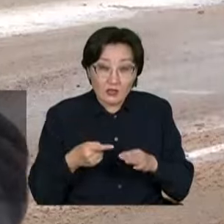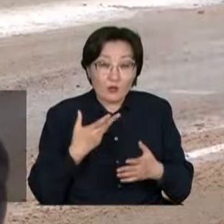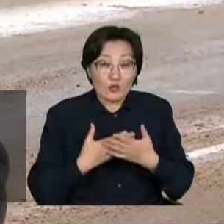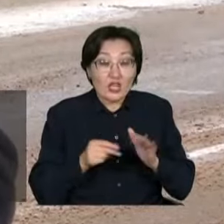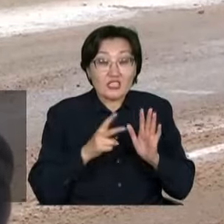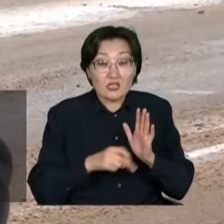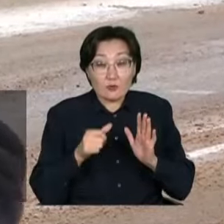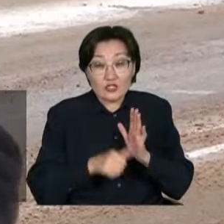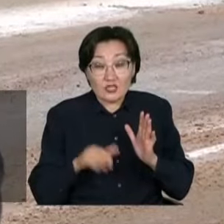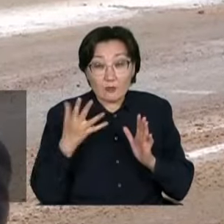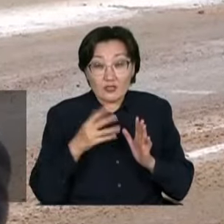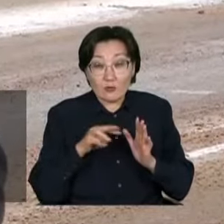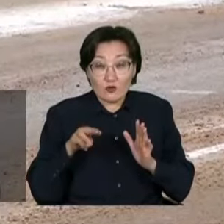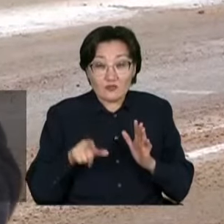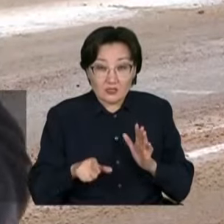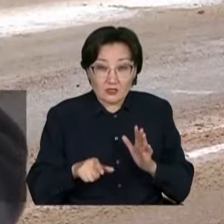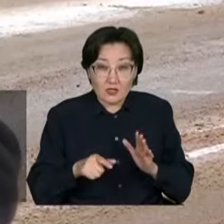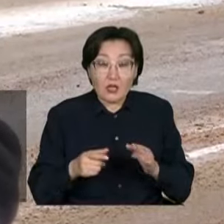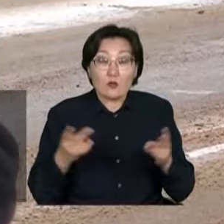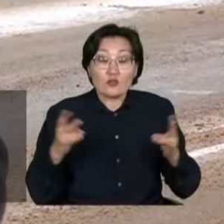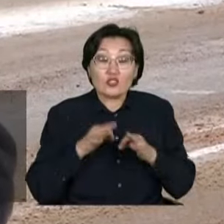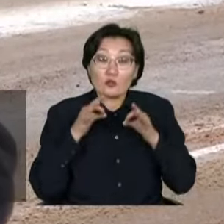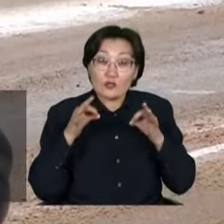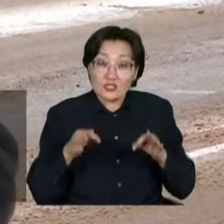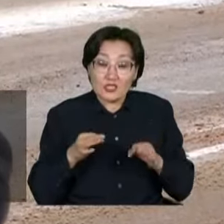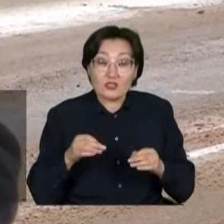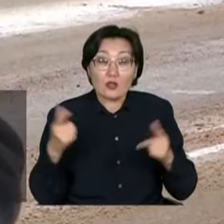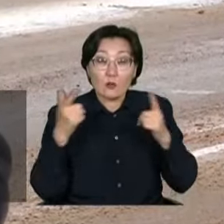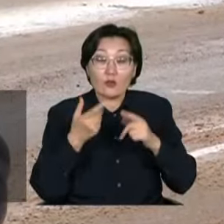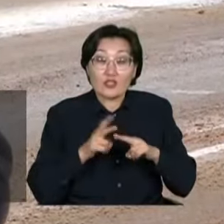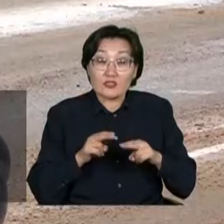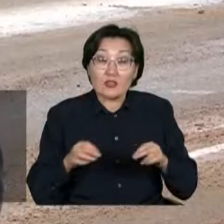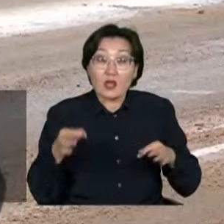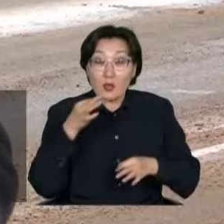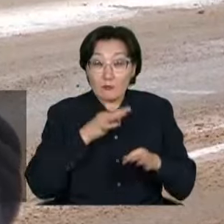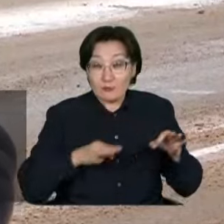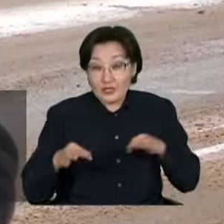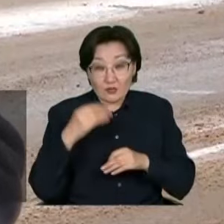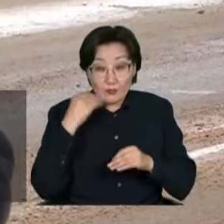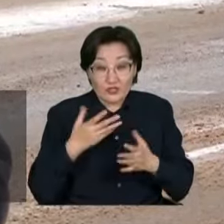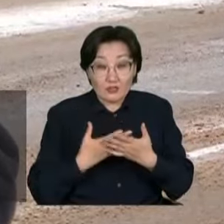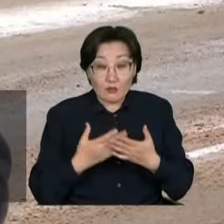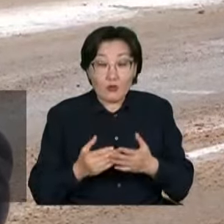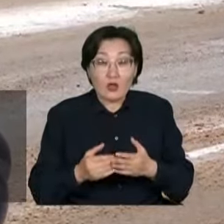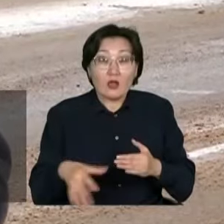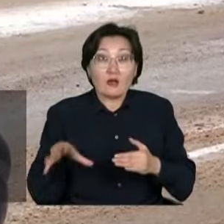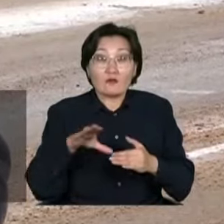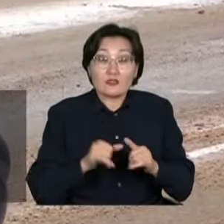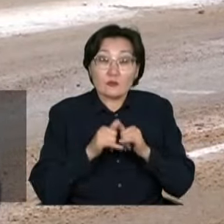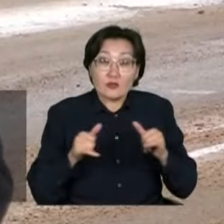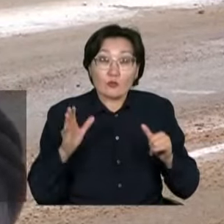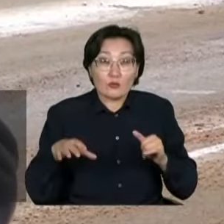порядка 765 миллионов тенге. Стоит также отметить, что если данный проект покажет свою эффективность, он будет масштабирован по всему